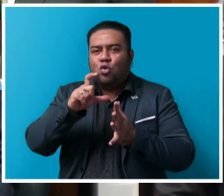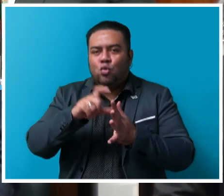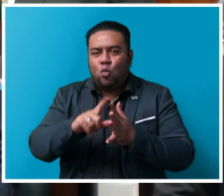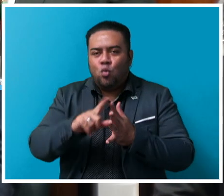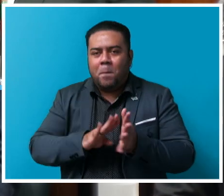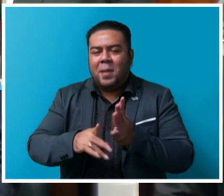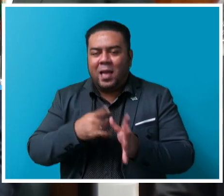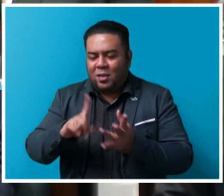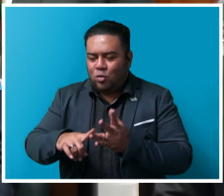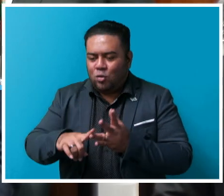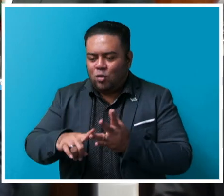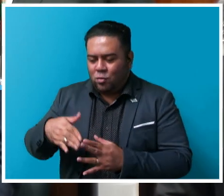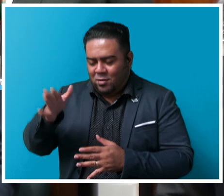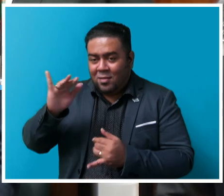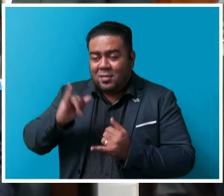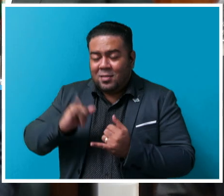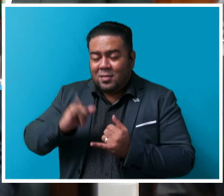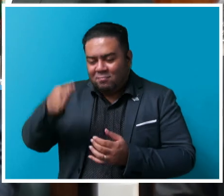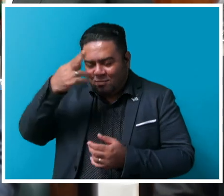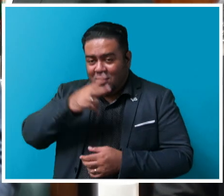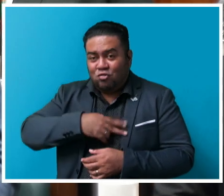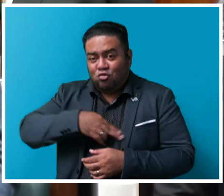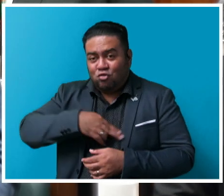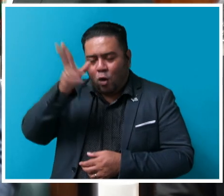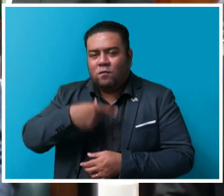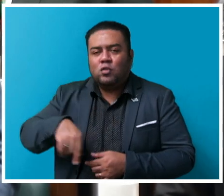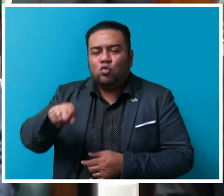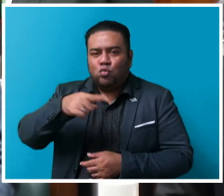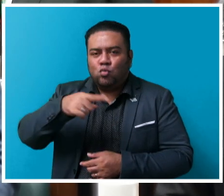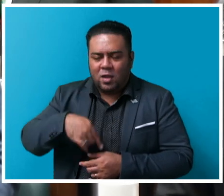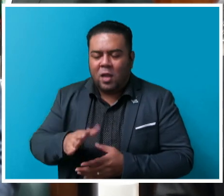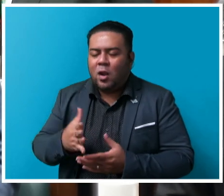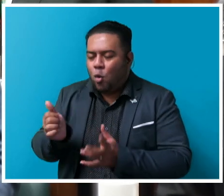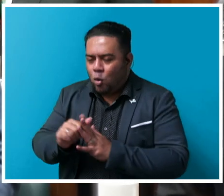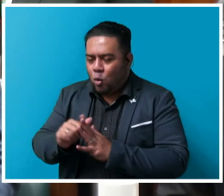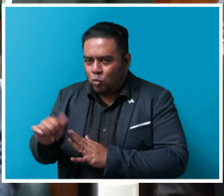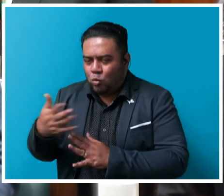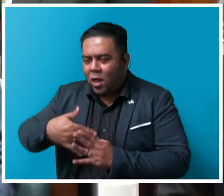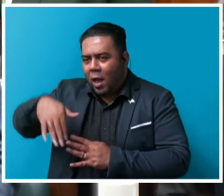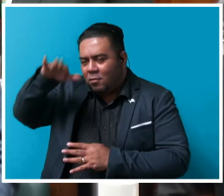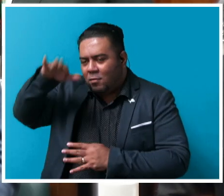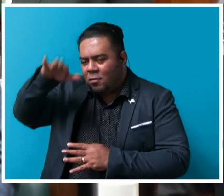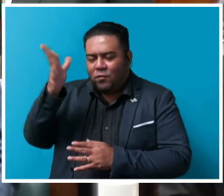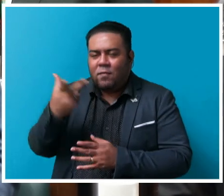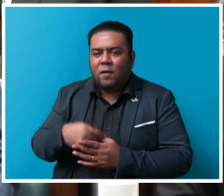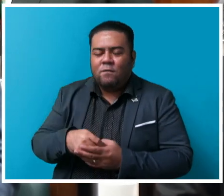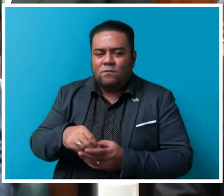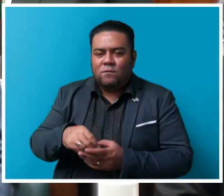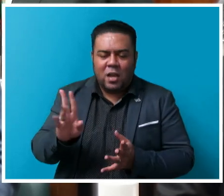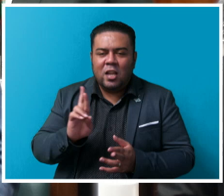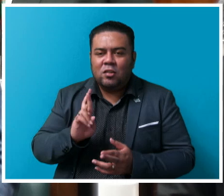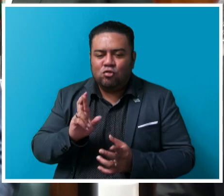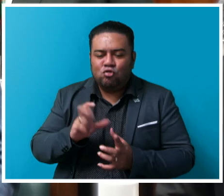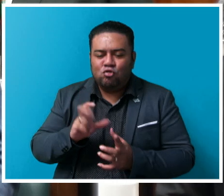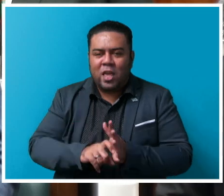tuisuba. Waturang sa katalti nga ay burmbasanga. Para na maramambala na rakatundrakiti na